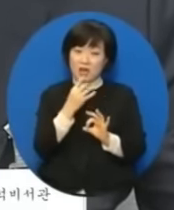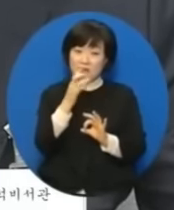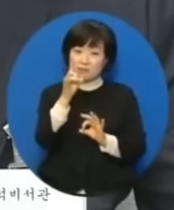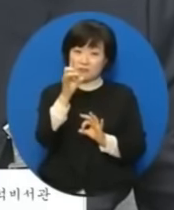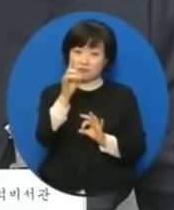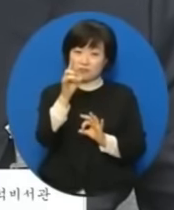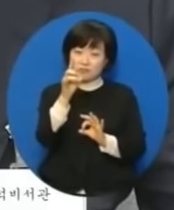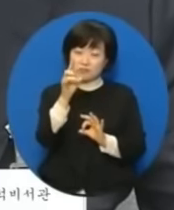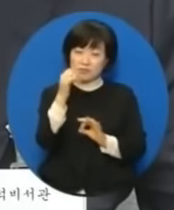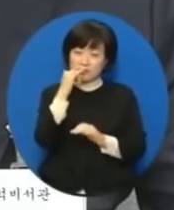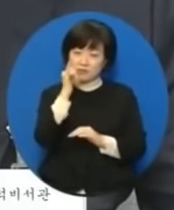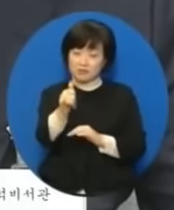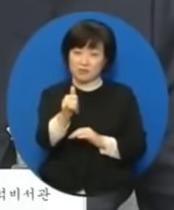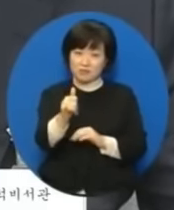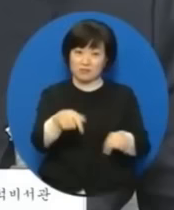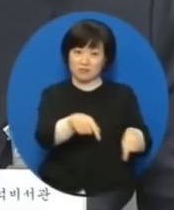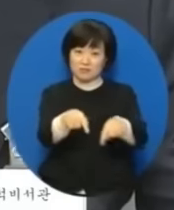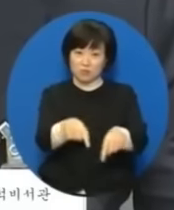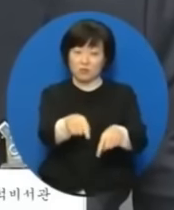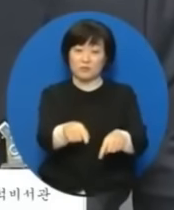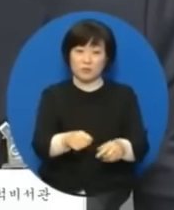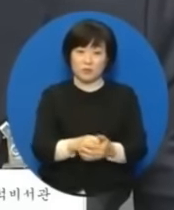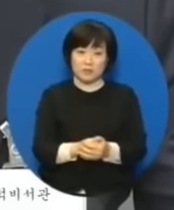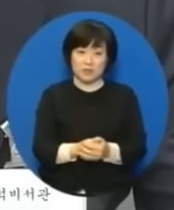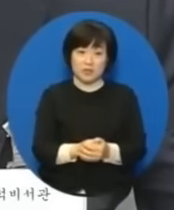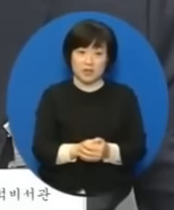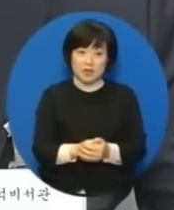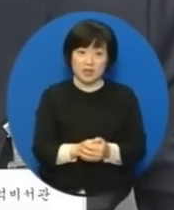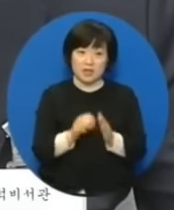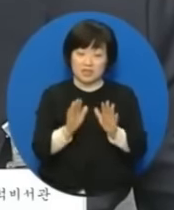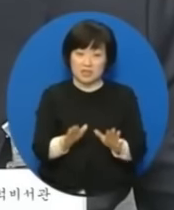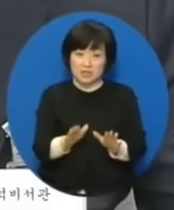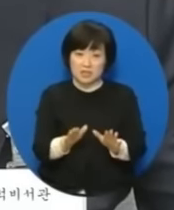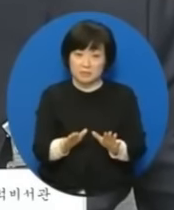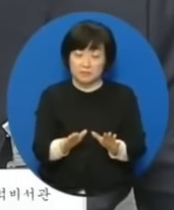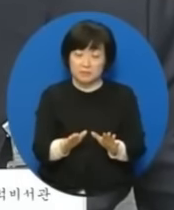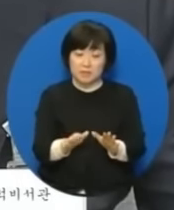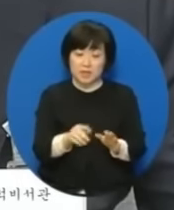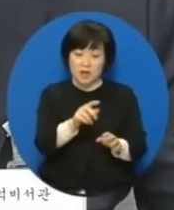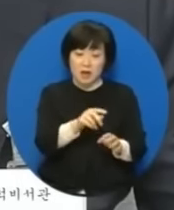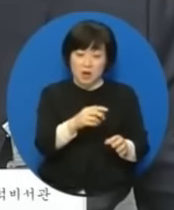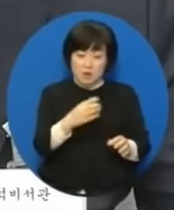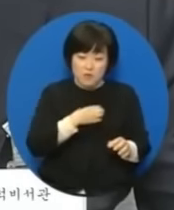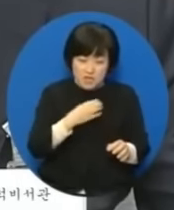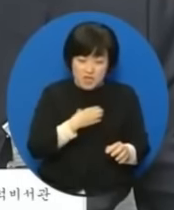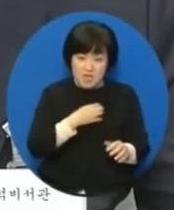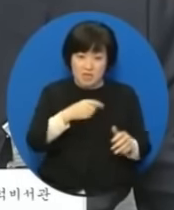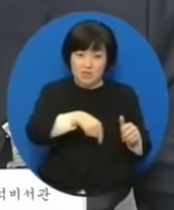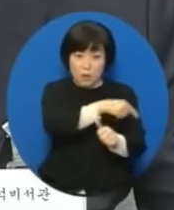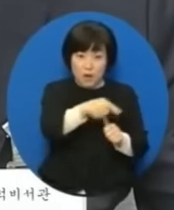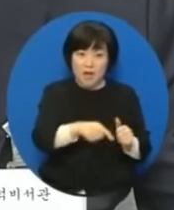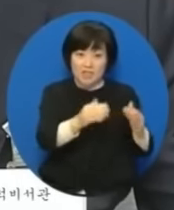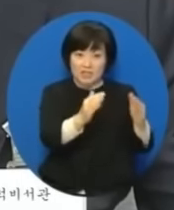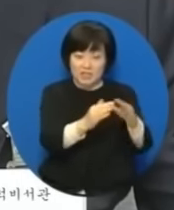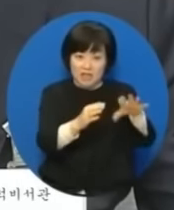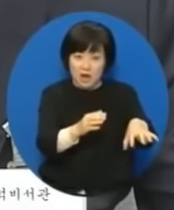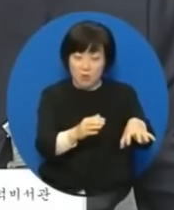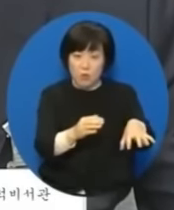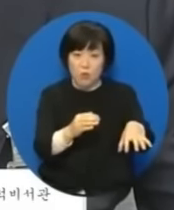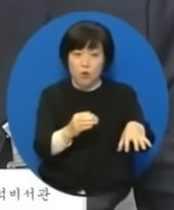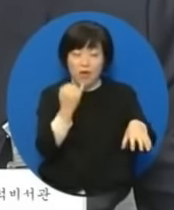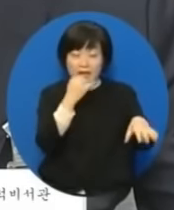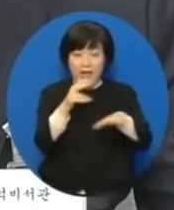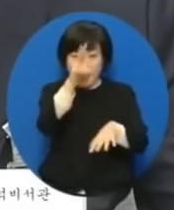물적 증거입니다. 교신록입니다. NS 위기상황실 반장과 해경상황실장 간에 지금